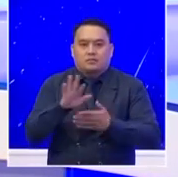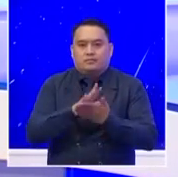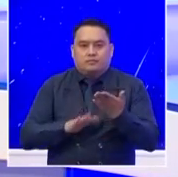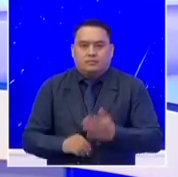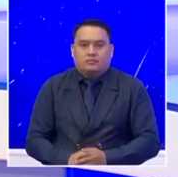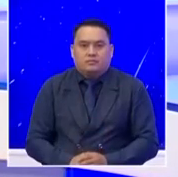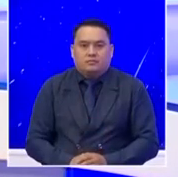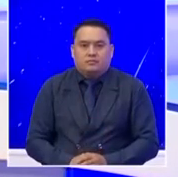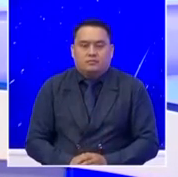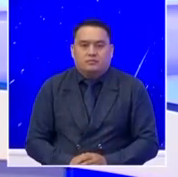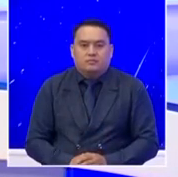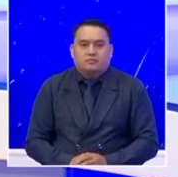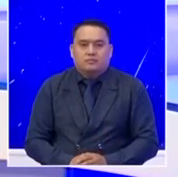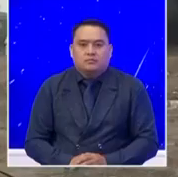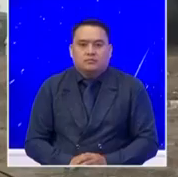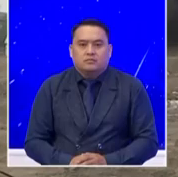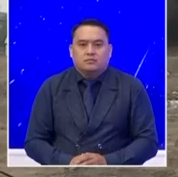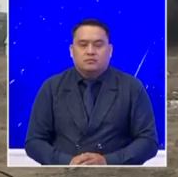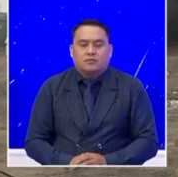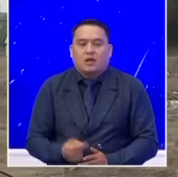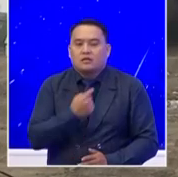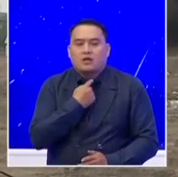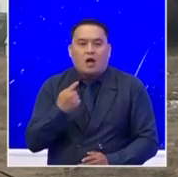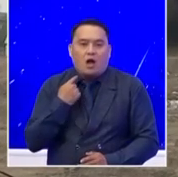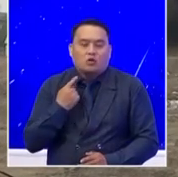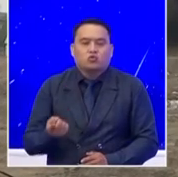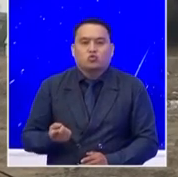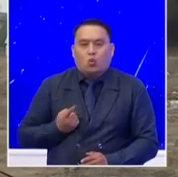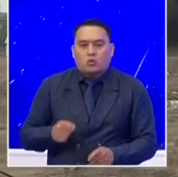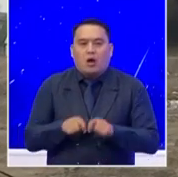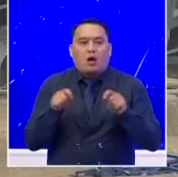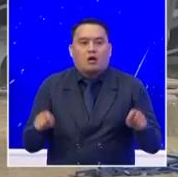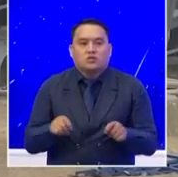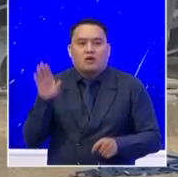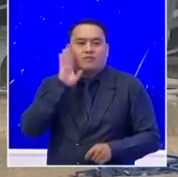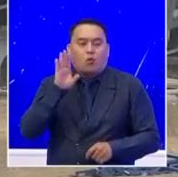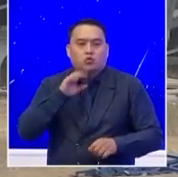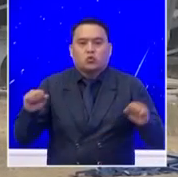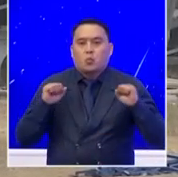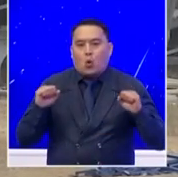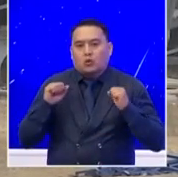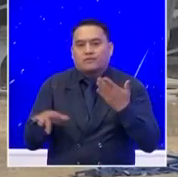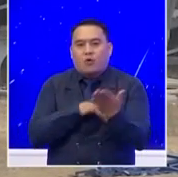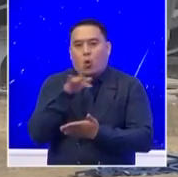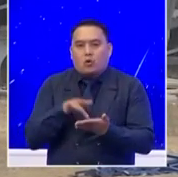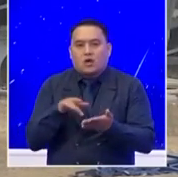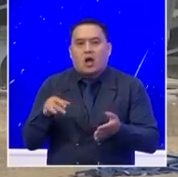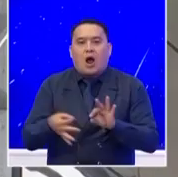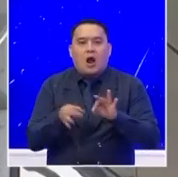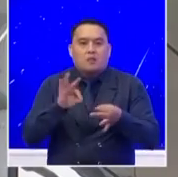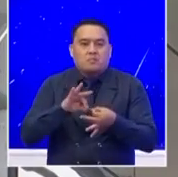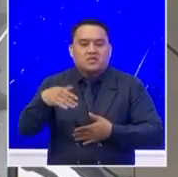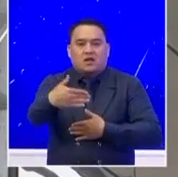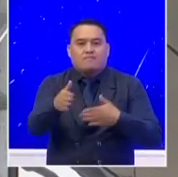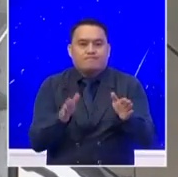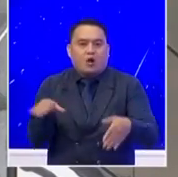расскажет Евгения Присяжная. Талдыкурганцы с нетерпением ждут открытия центра водных видов спорта в своем городе. Олимпийский бассейн для областного